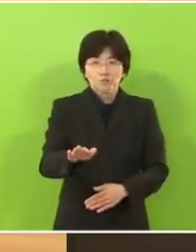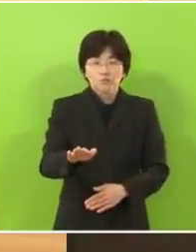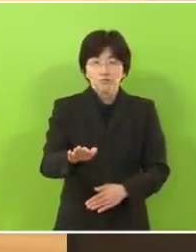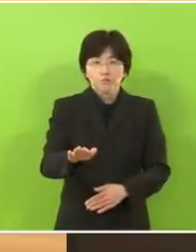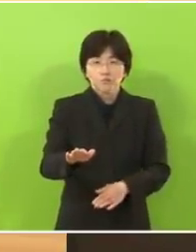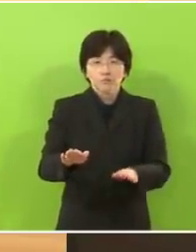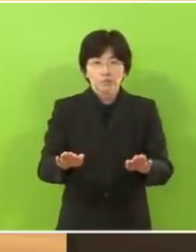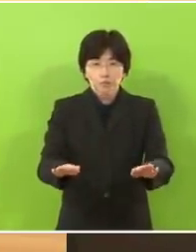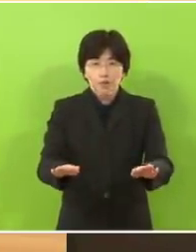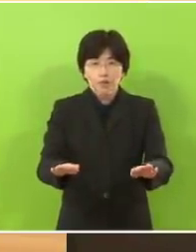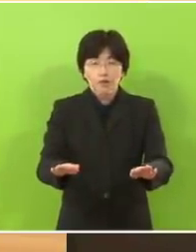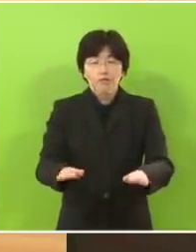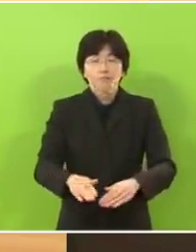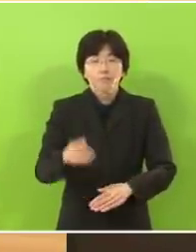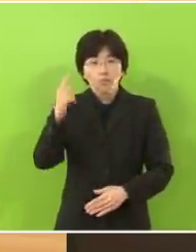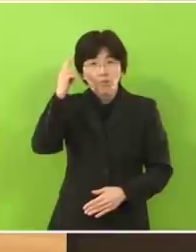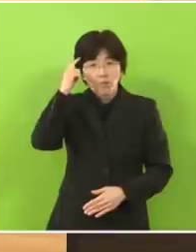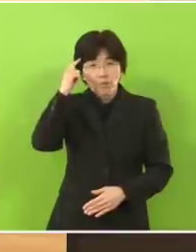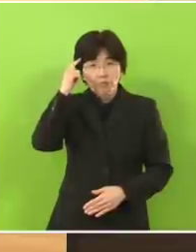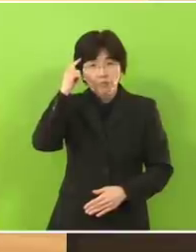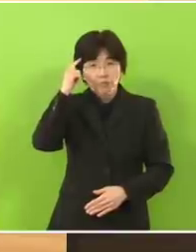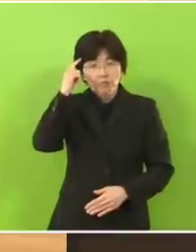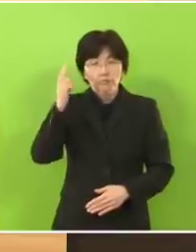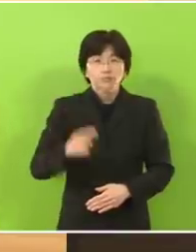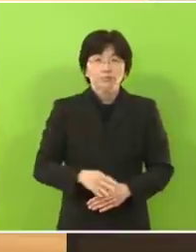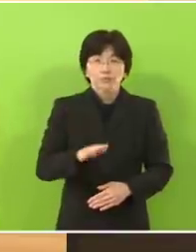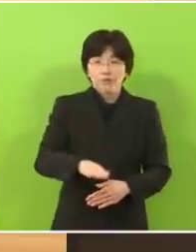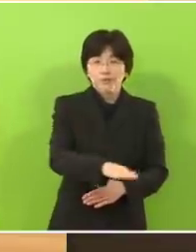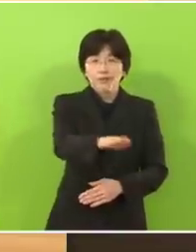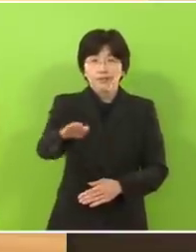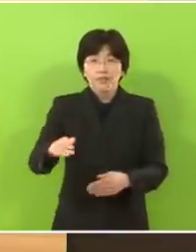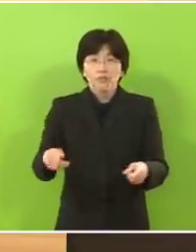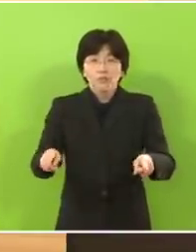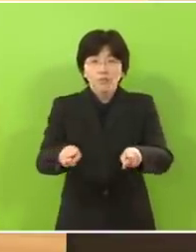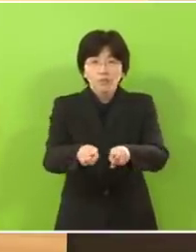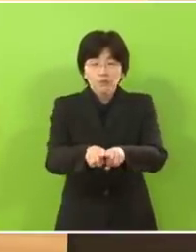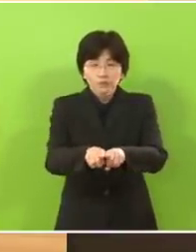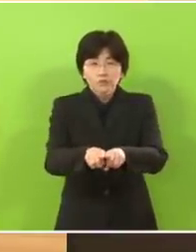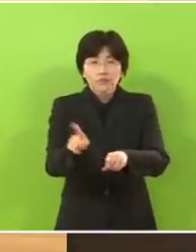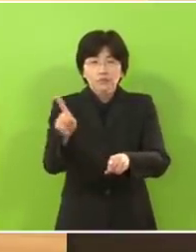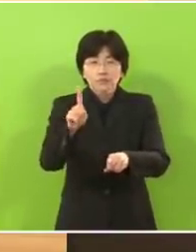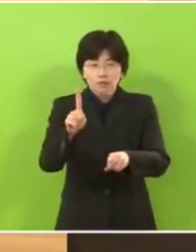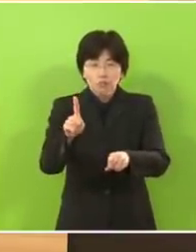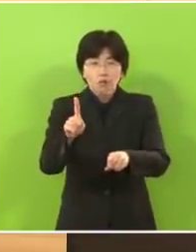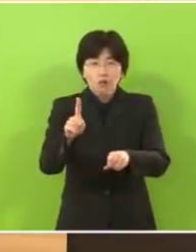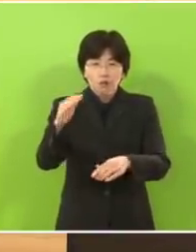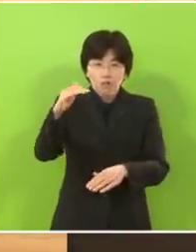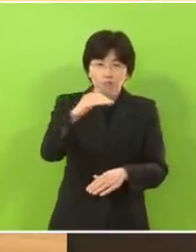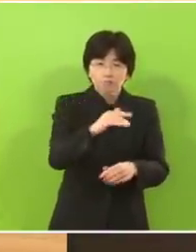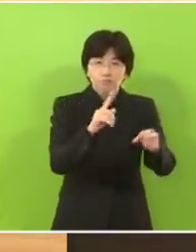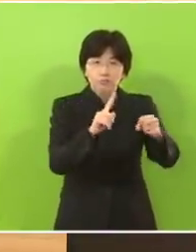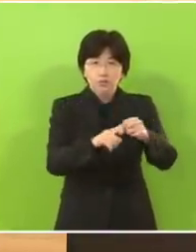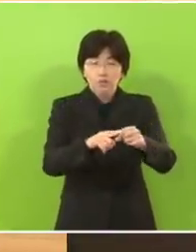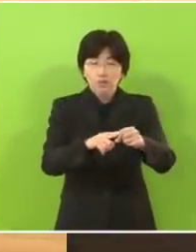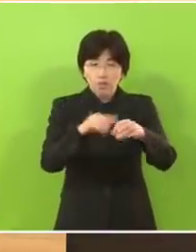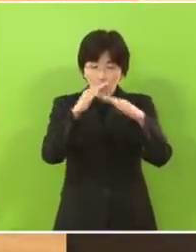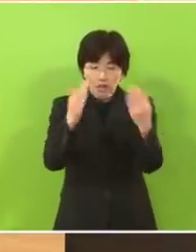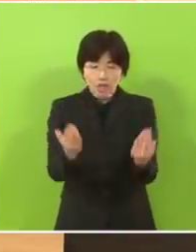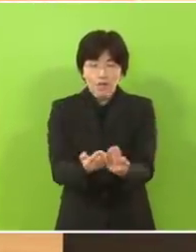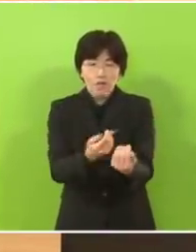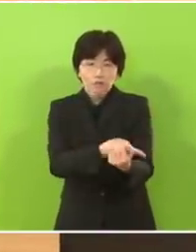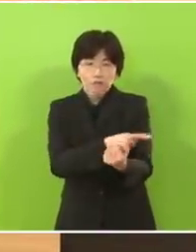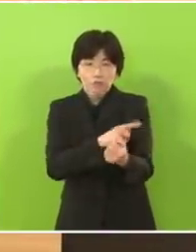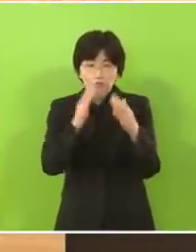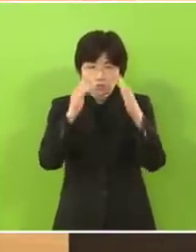段階ではなかろうかと思っておりますのでa 県民のみなさんとともになんとか脱出に向けて全力を尽くしてまいりたいと思いますん